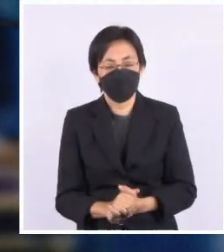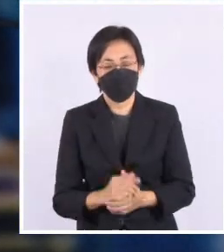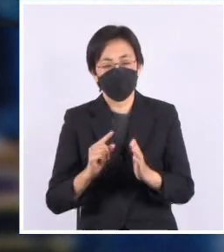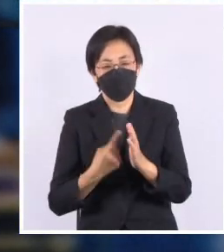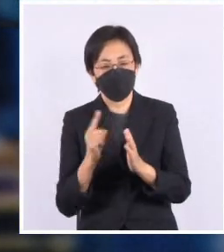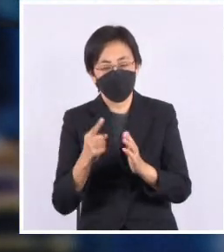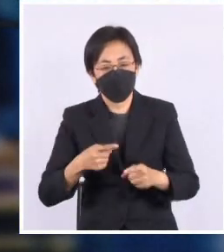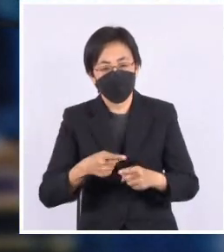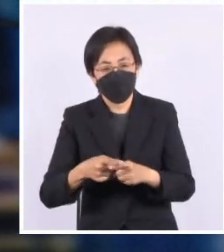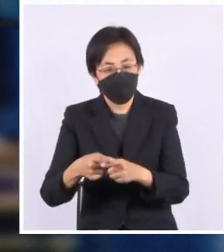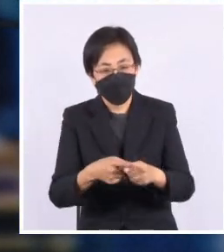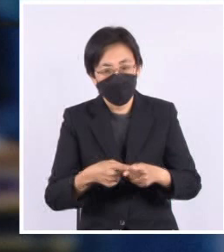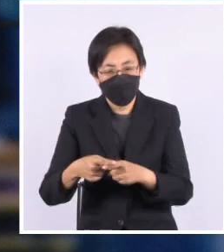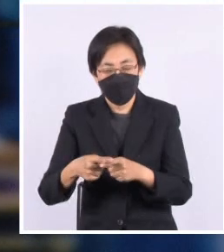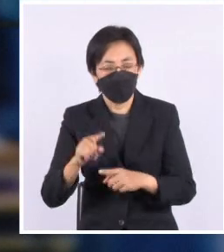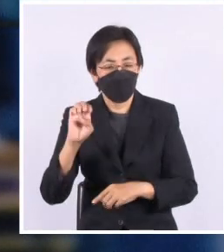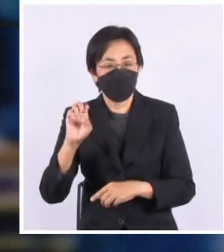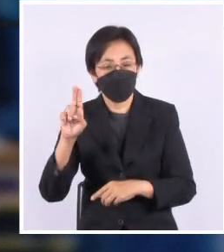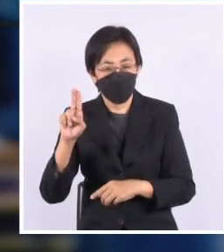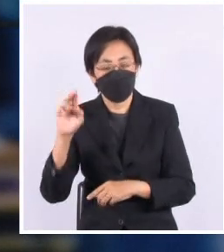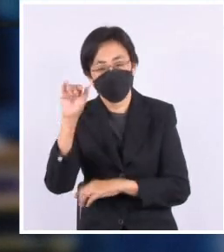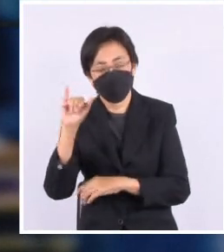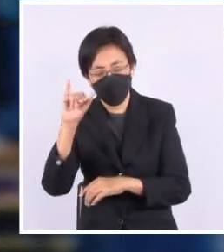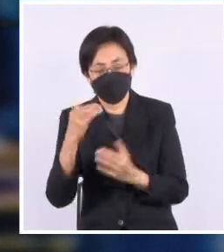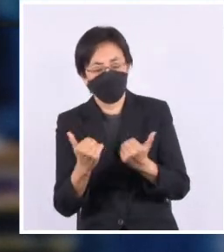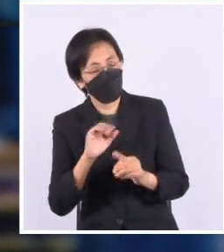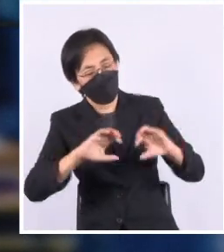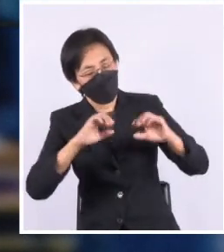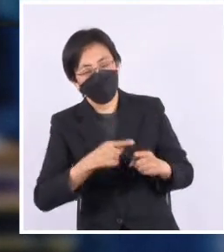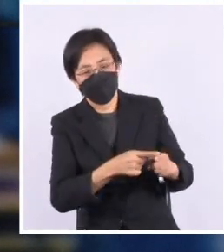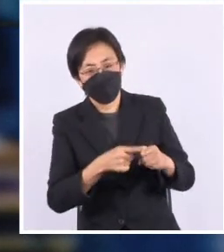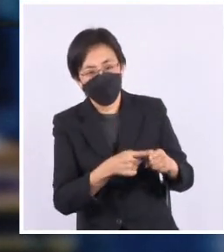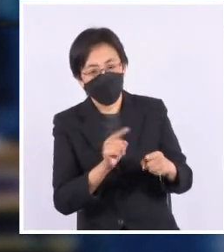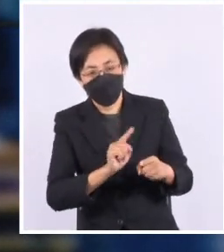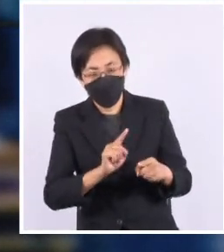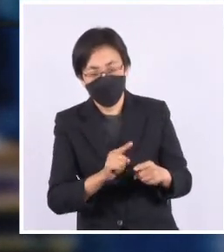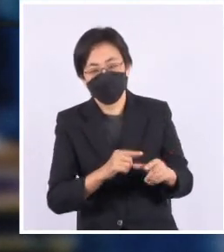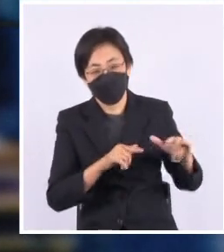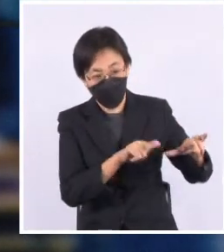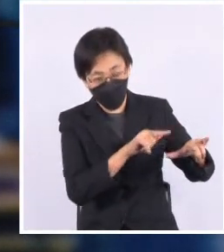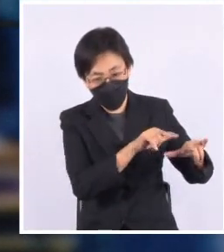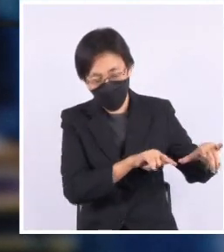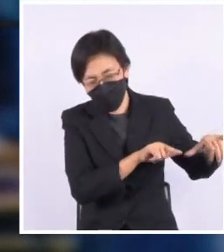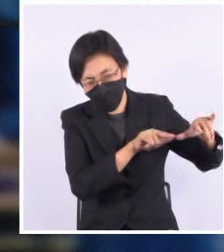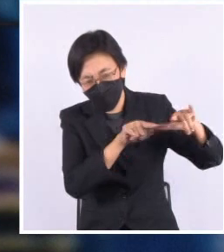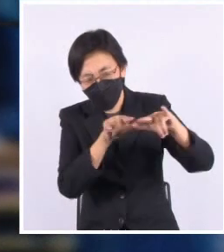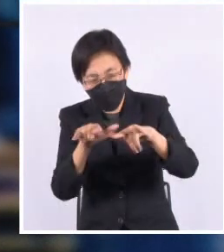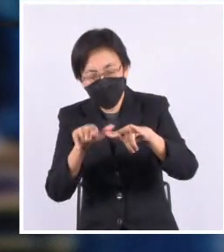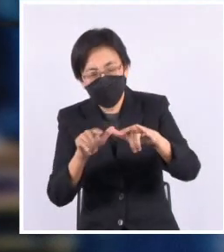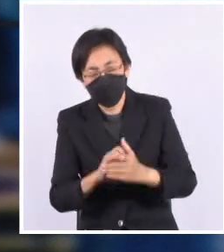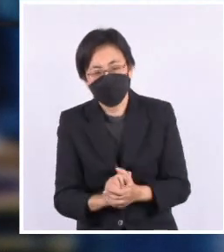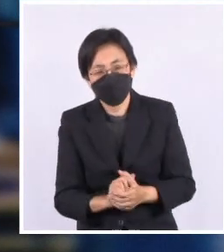ที่เบลารุสก่อนนะครับเมื่อทาง Eอยู่กับเตรียมที่จะคว่ำบาตรที่บ้านของไม่รู้เนื่องจากส่งเครื่องบินรบ 2ดำนะครับไปประกบก็เป็นพาณิชย์